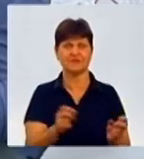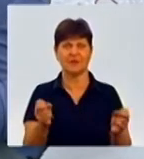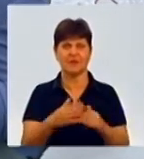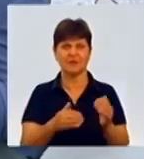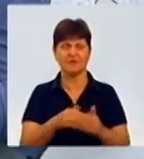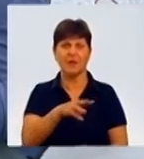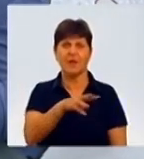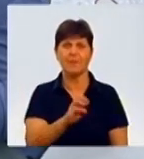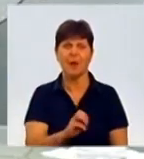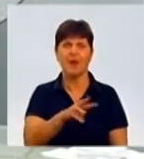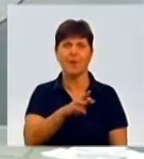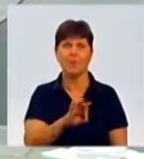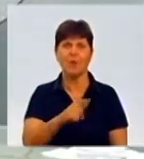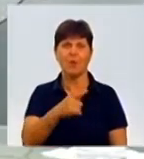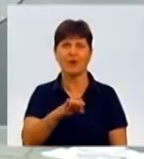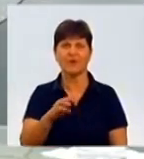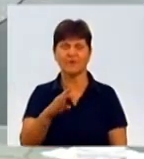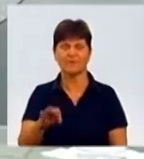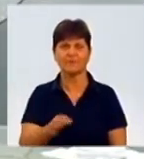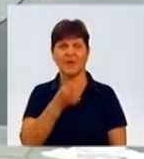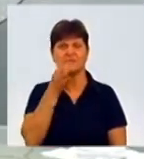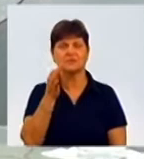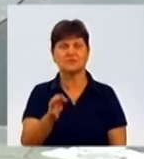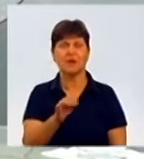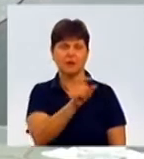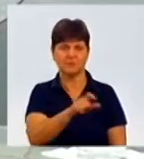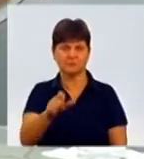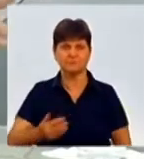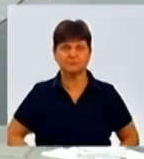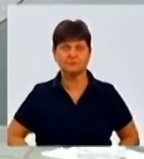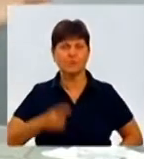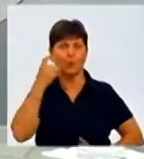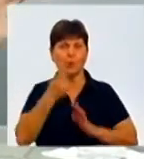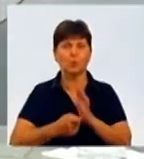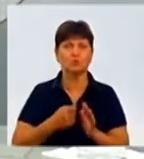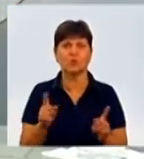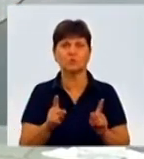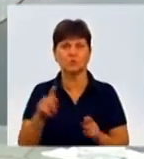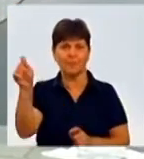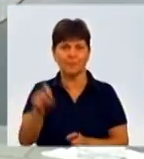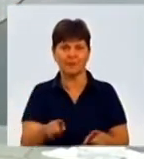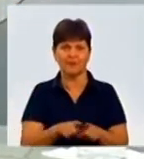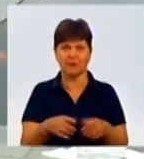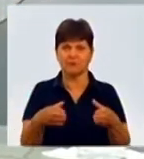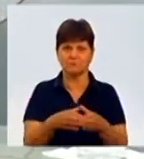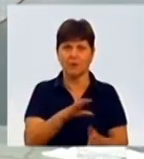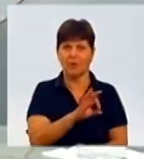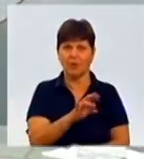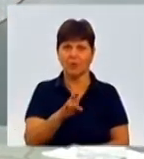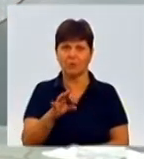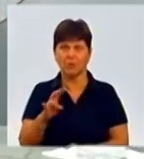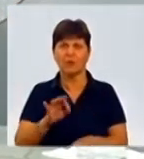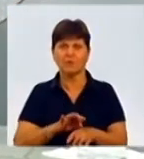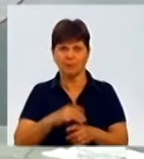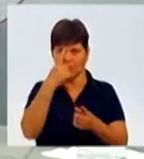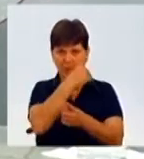фахівців-мамологів. А як можуть звичайні, ось, скажімо, мешканці цього району дізнатися, що ось приїде така бригада онкологів і якось оголошення робиться?